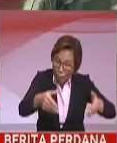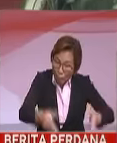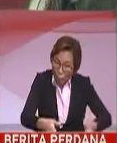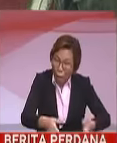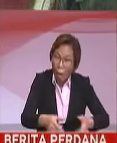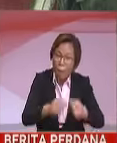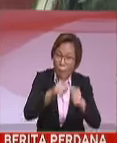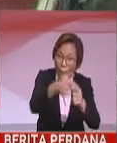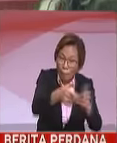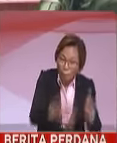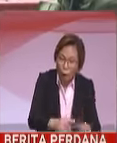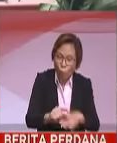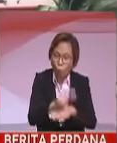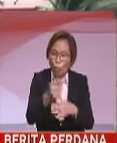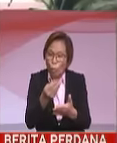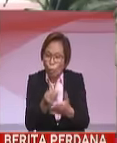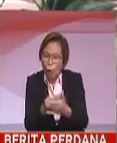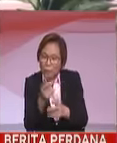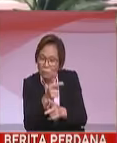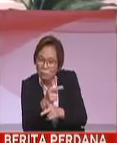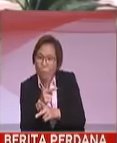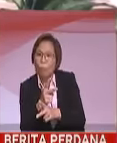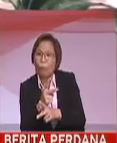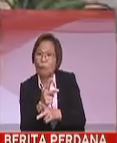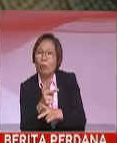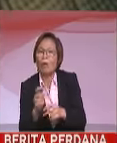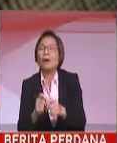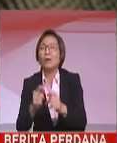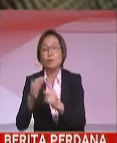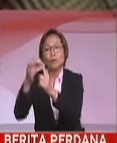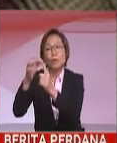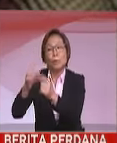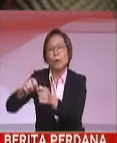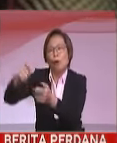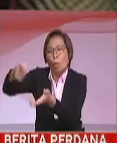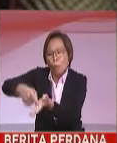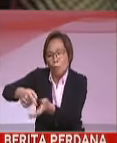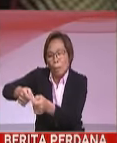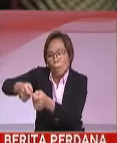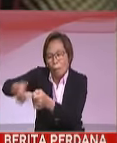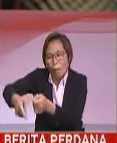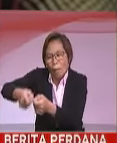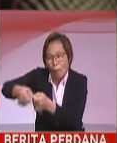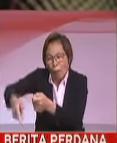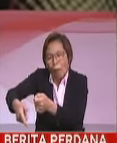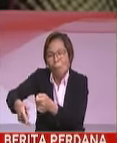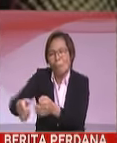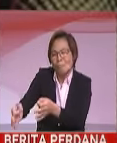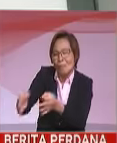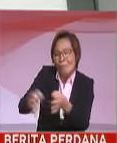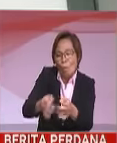wang tersebut secara berhemah, terutama dalam melunaskan hutang tertunggak.